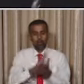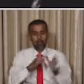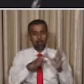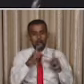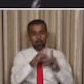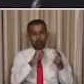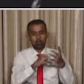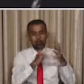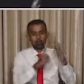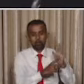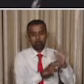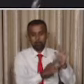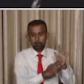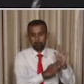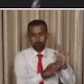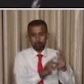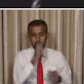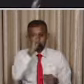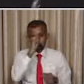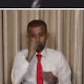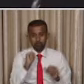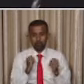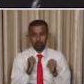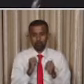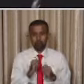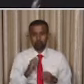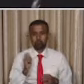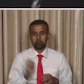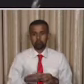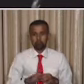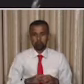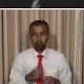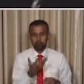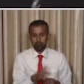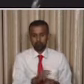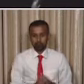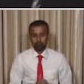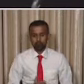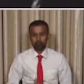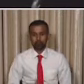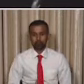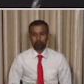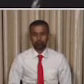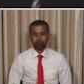සමරසිංහ මහතාගේ ජීවිතයේ විශාල අනතුරකට ලක්ව ඇත.